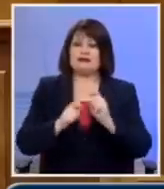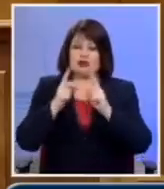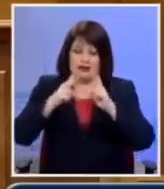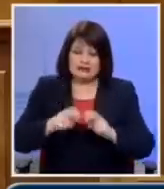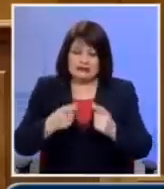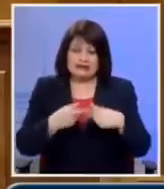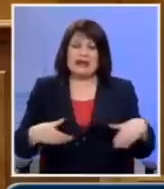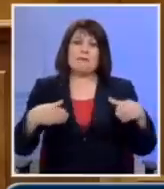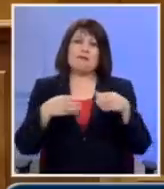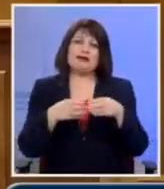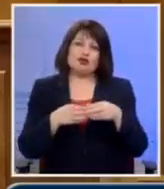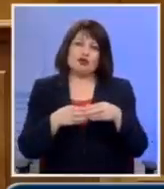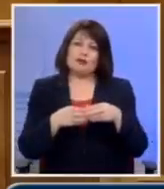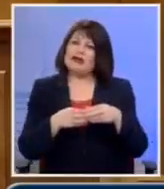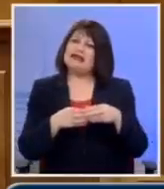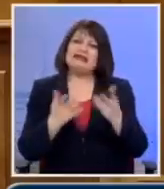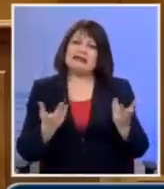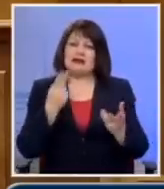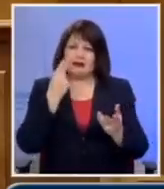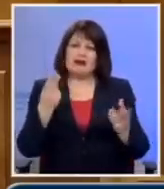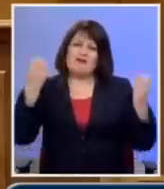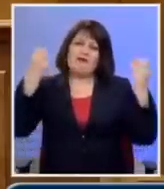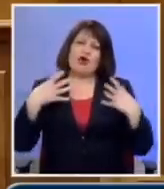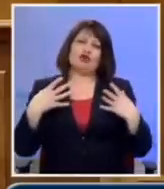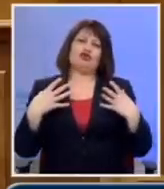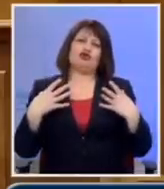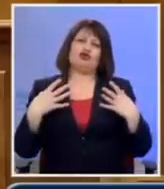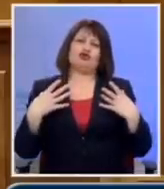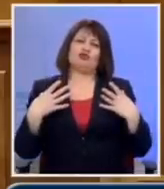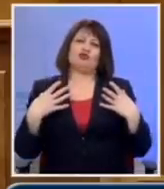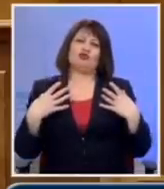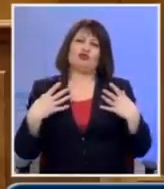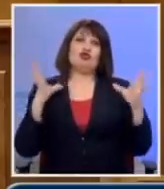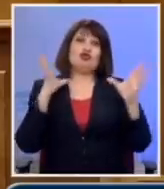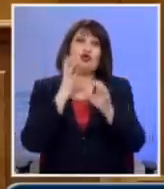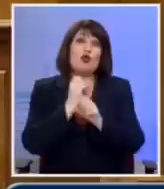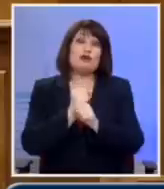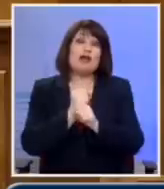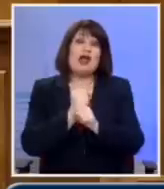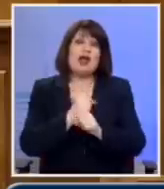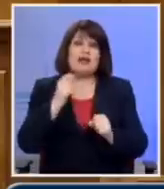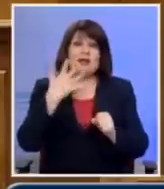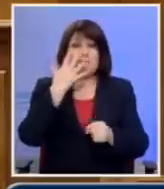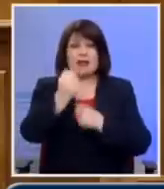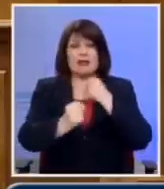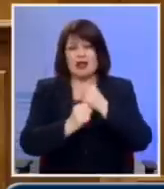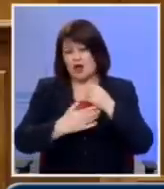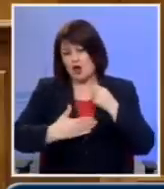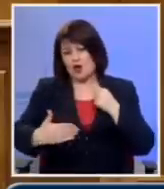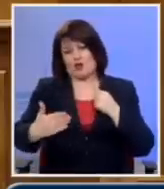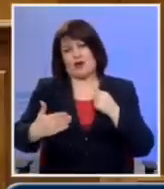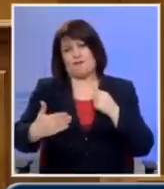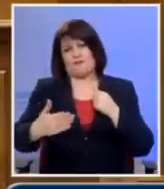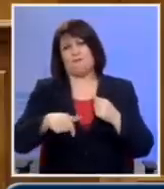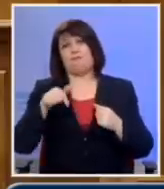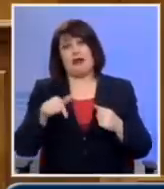Επιτροπής είναι να χυθεί άπλετο φως στις σκοτεινές πτυχές αυτής της πενταετίας. Και